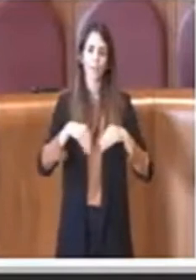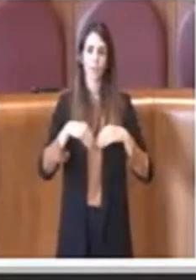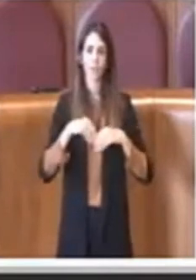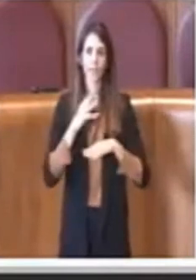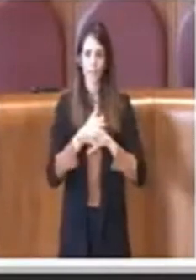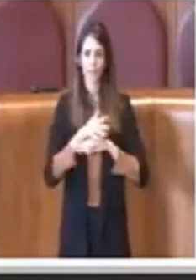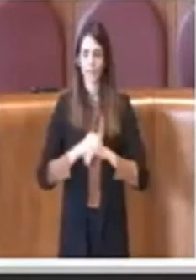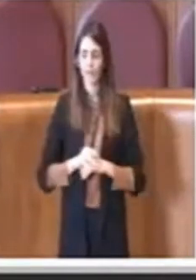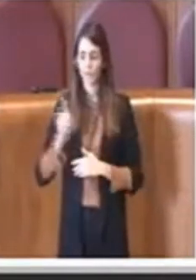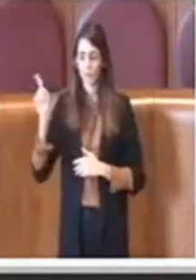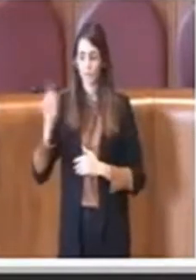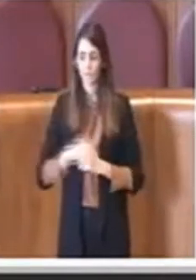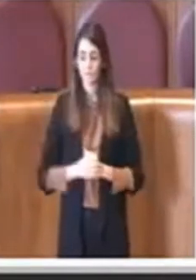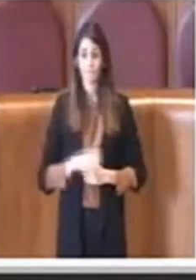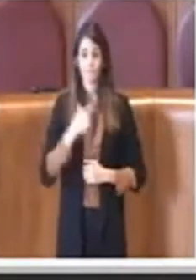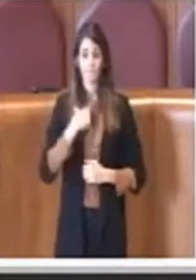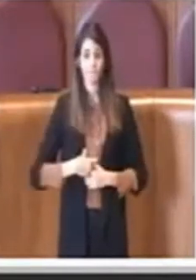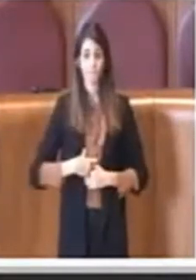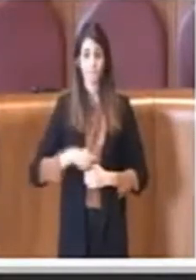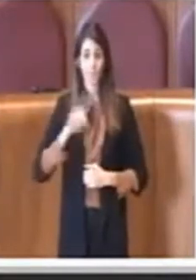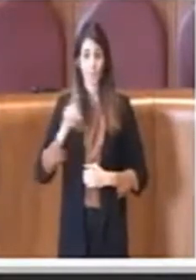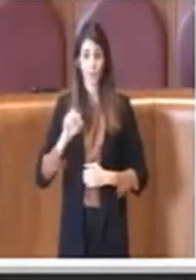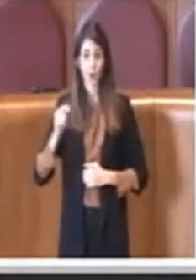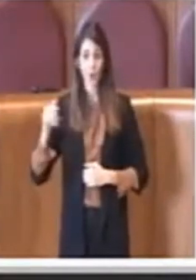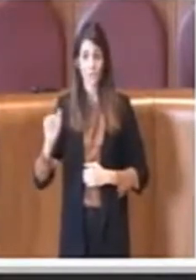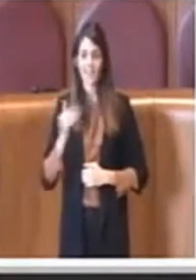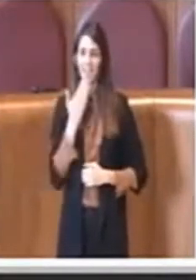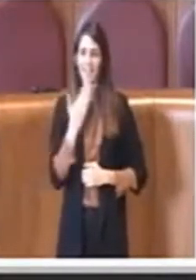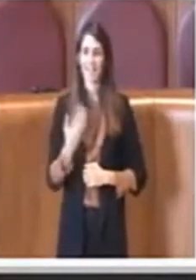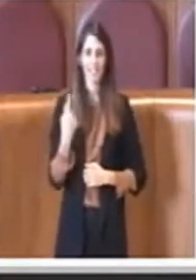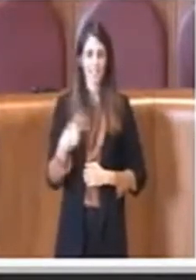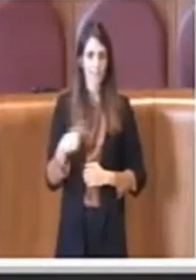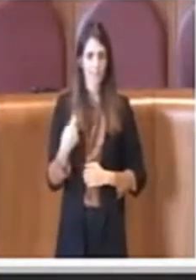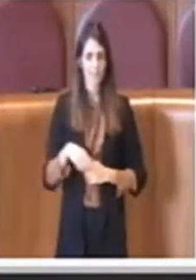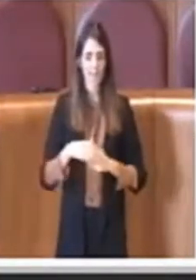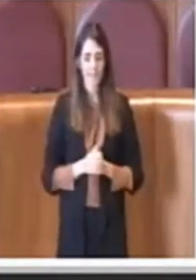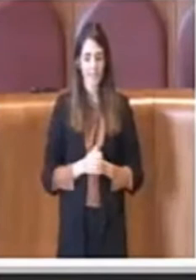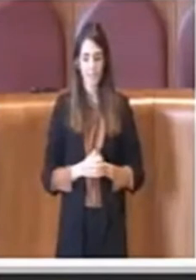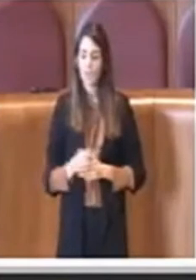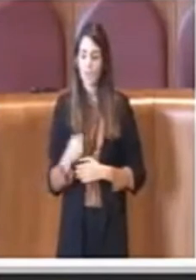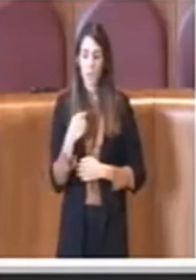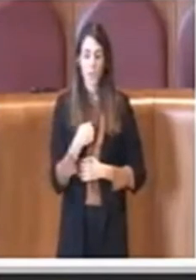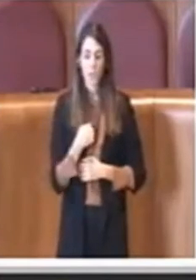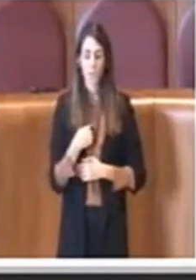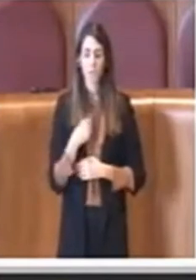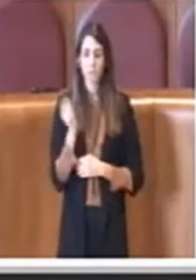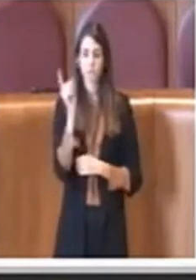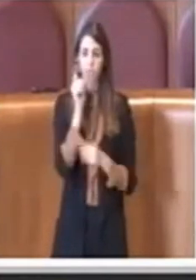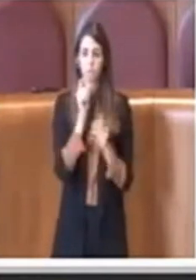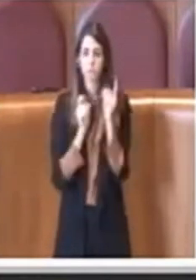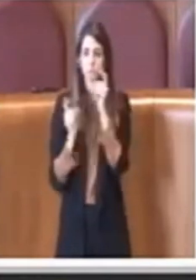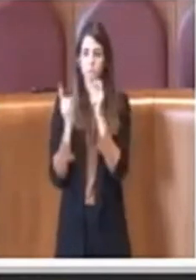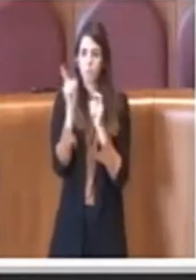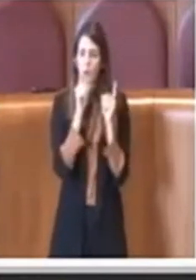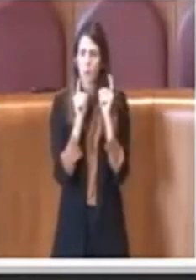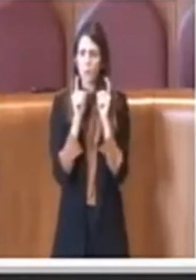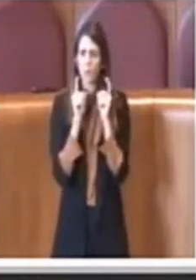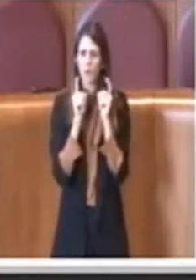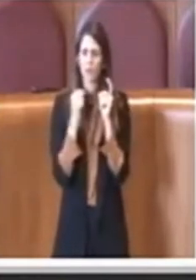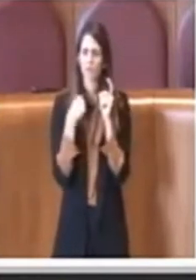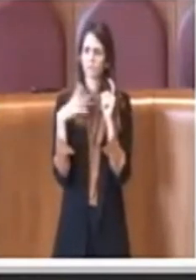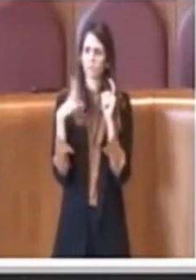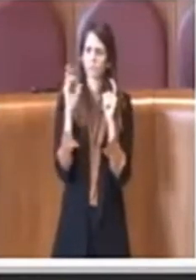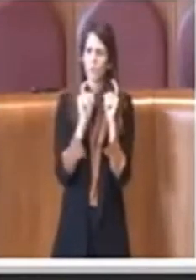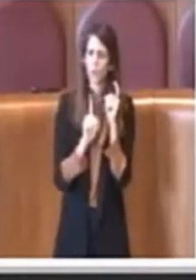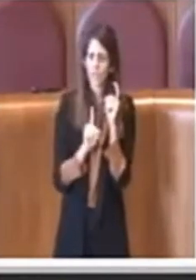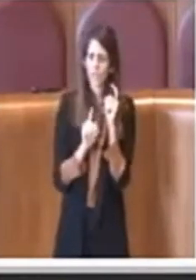grazie presidente ma io devo dire sono veramente molto perplessa perché fino a quando certe riflessioni